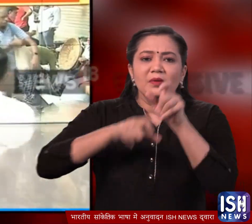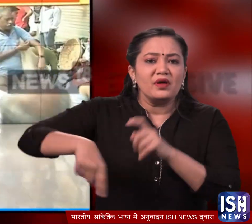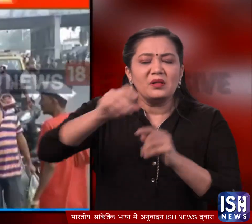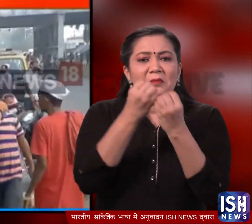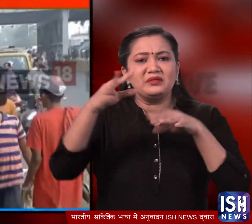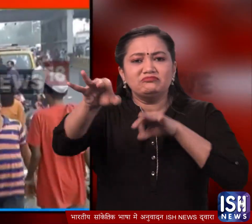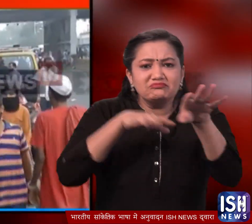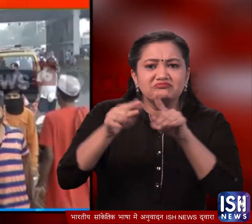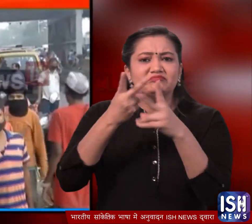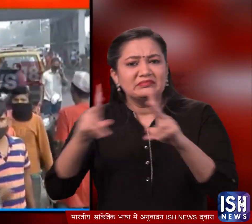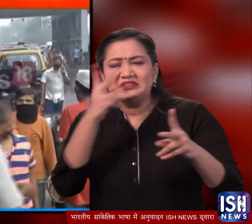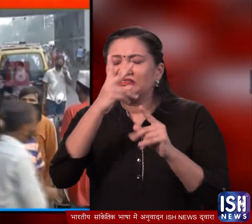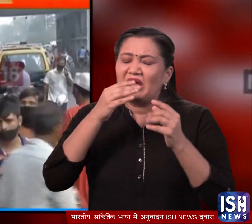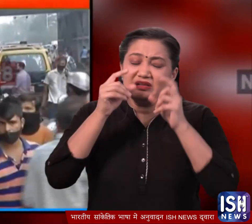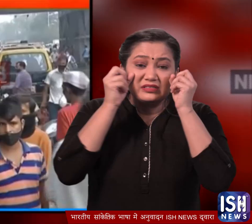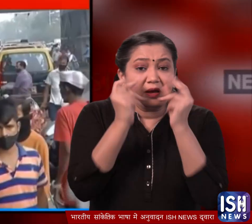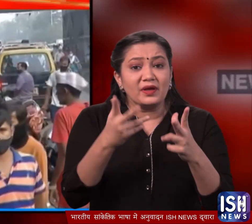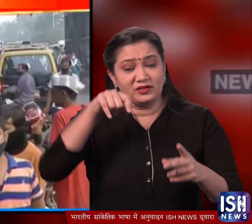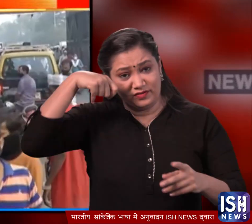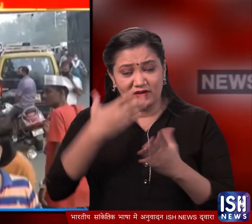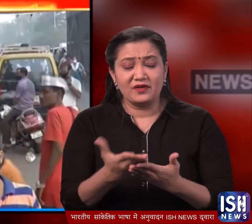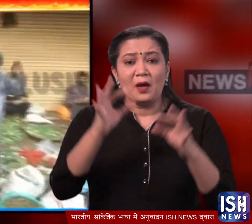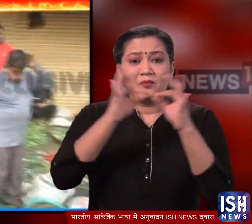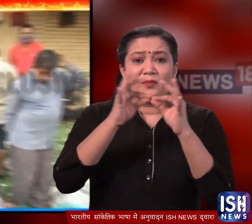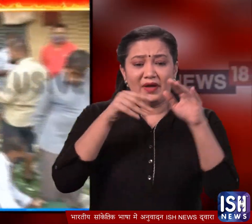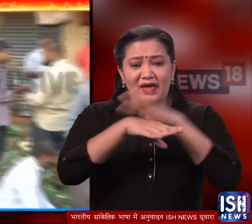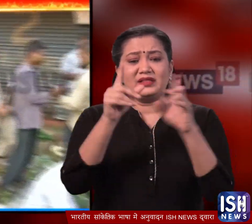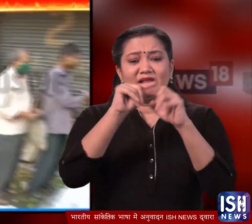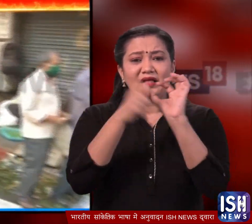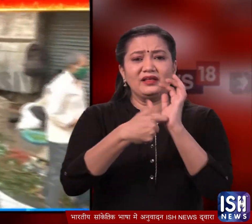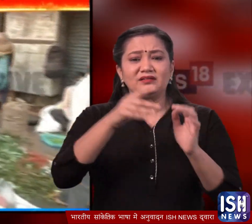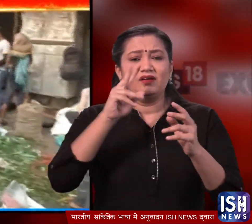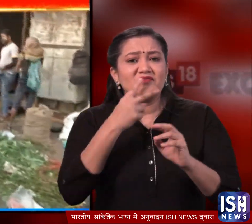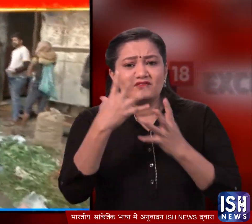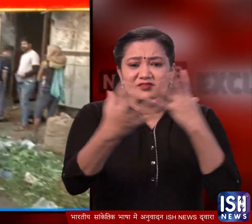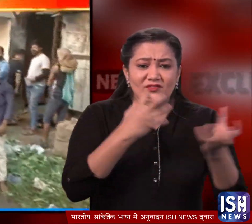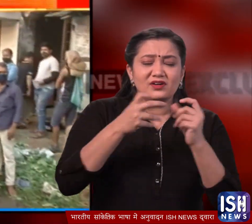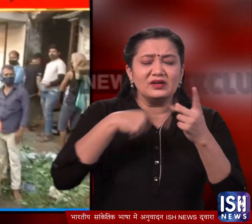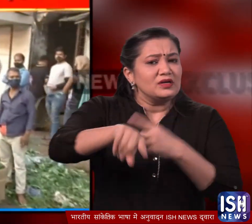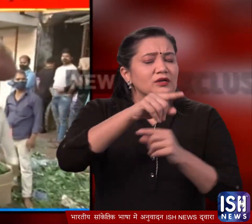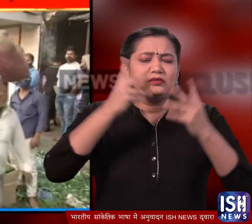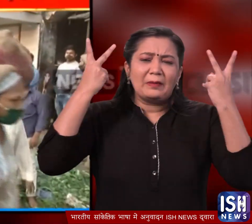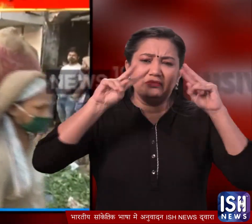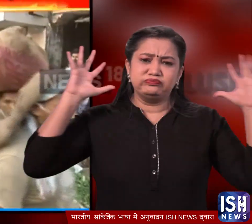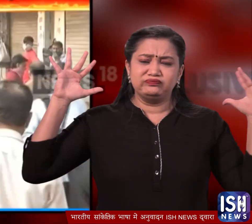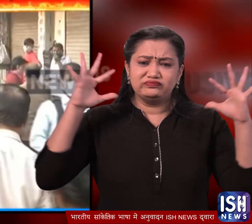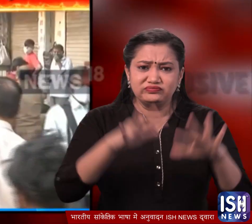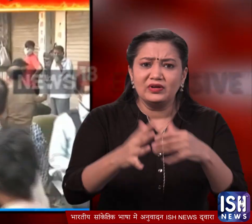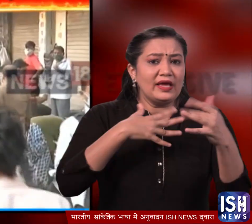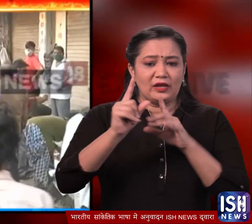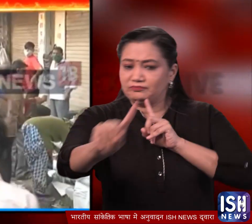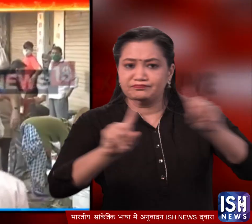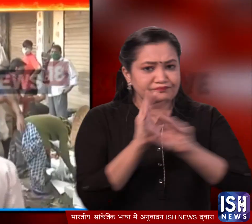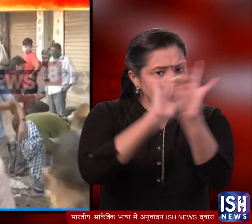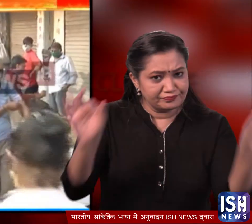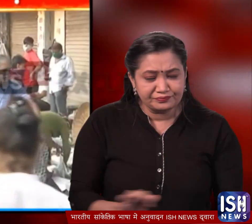हैं। लेकिन इसके बावजूद अलग अलग शहरों से हैरान करने वाली तस्वीरें सामने आईं। मुंबई की दादर सब्जी मंडी में तो सैकड़ों